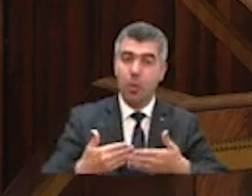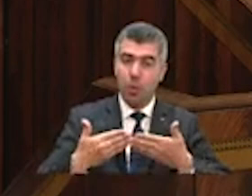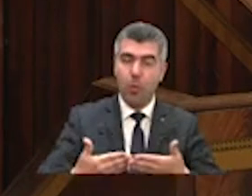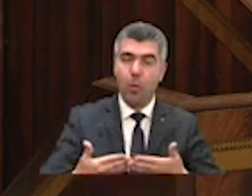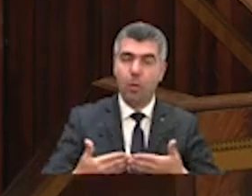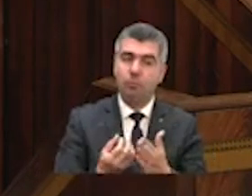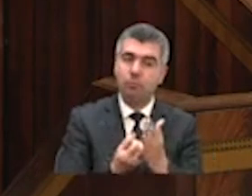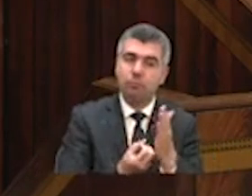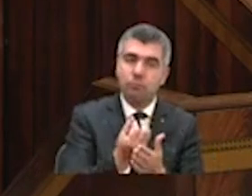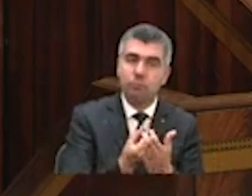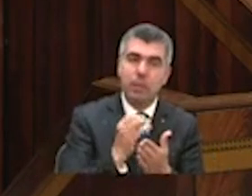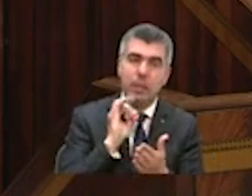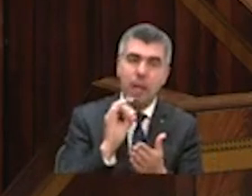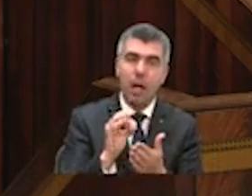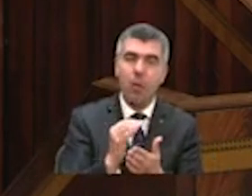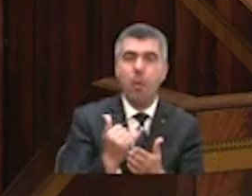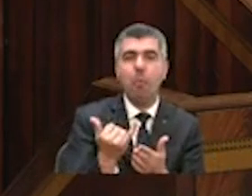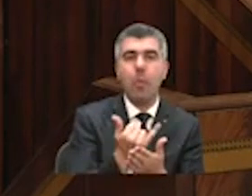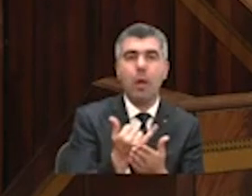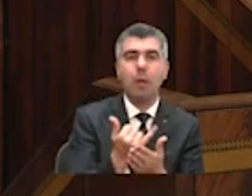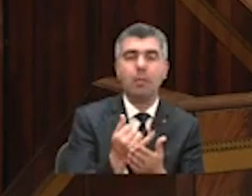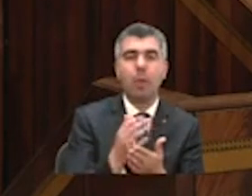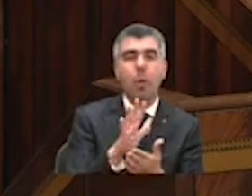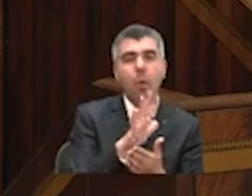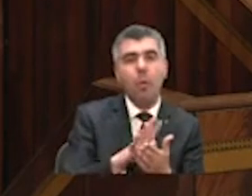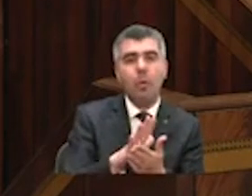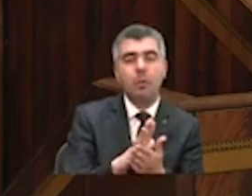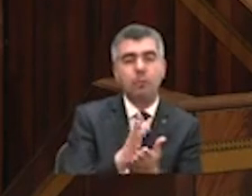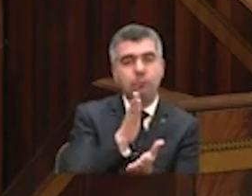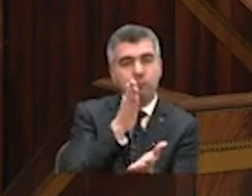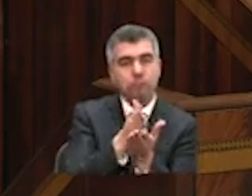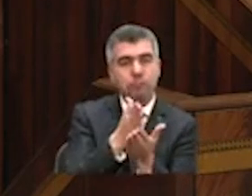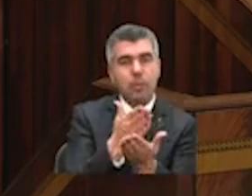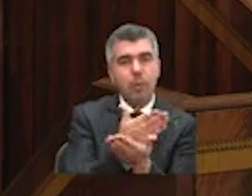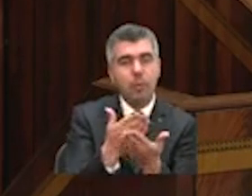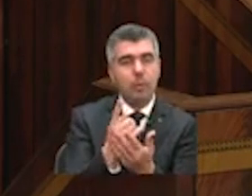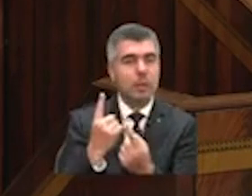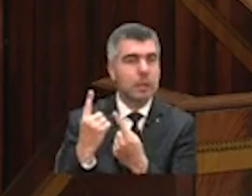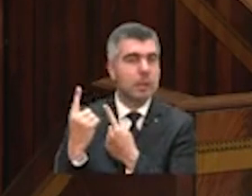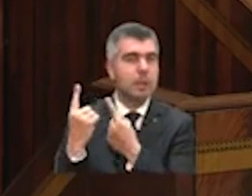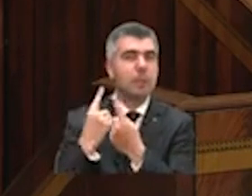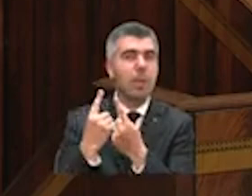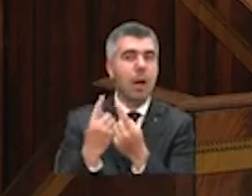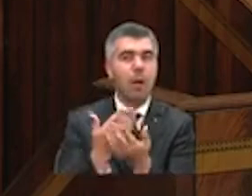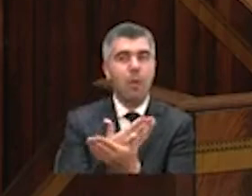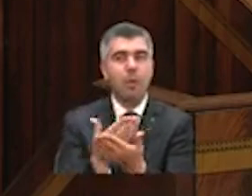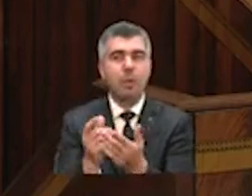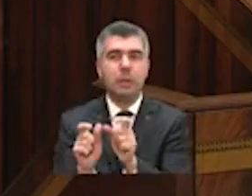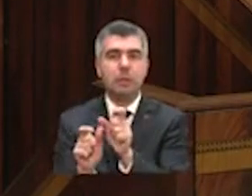التعليم فيجب الانتباه بجدية كبيرة والإنصات إلى الفرقاء